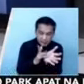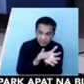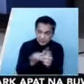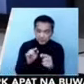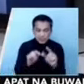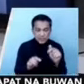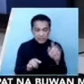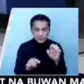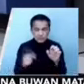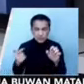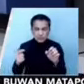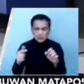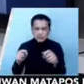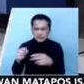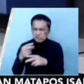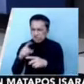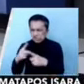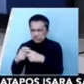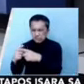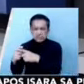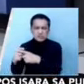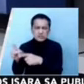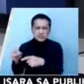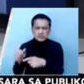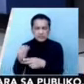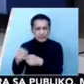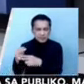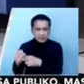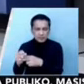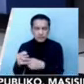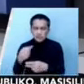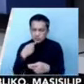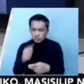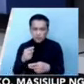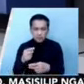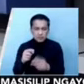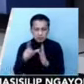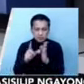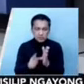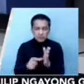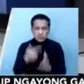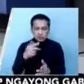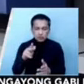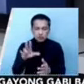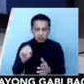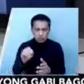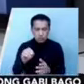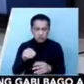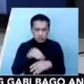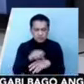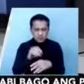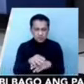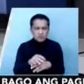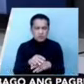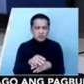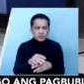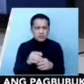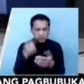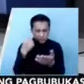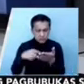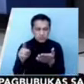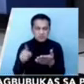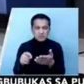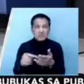Guo Huaping. Pero gusto pa niya ipasuriin sa mga abogado ni Guo na pinayuhan pa siyang tumakbong muli sa